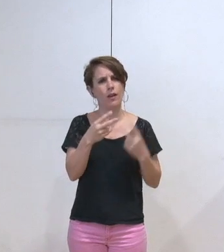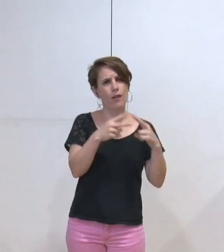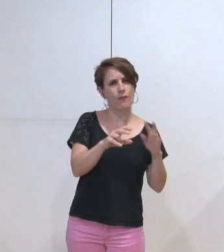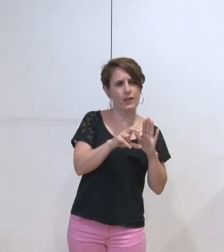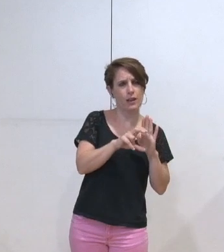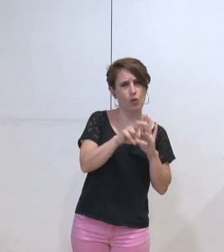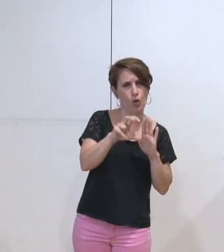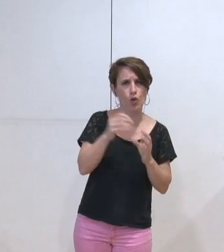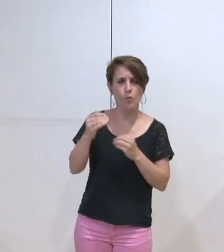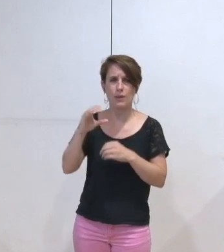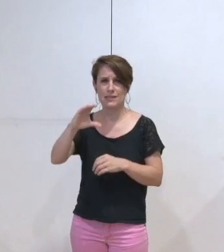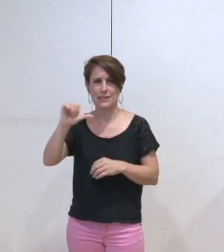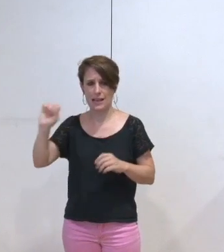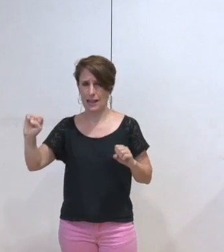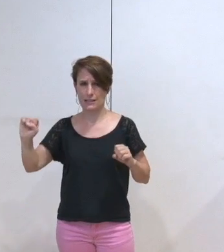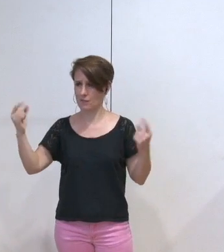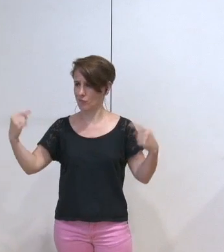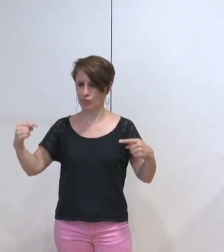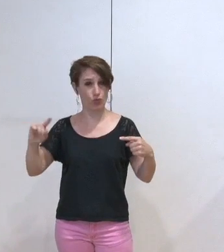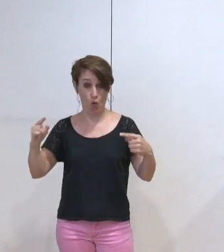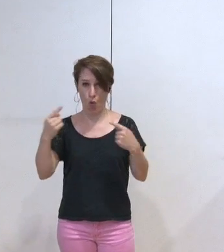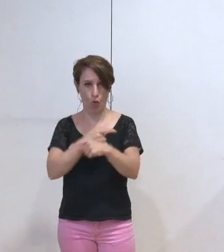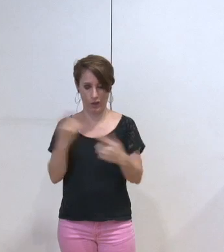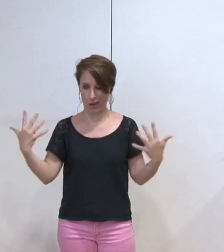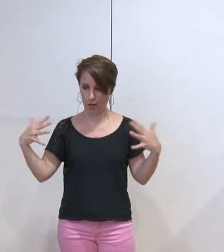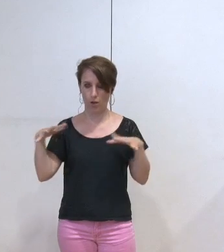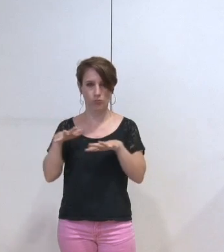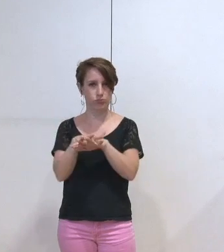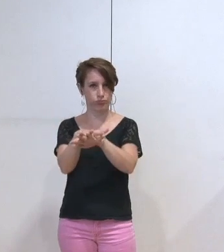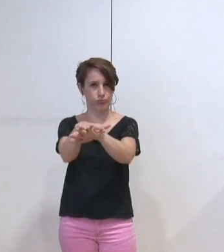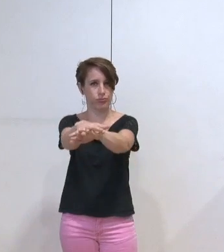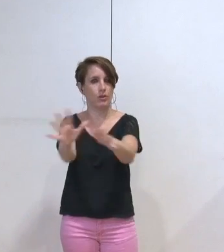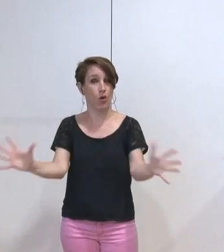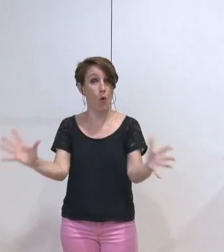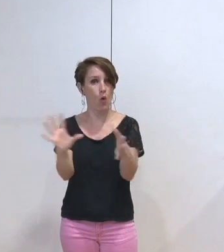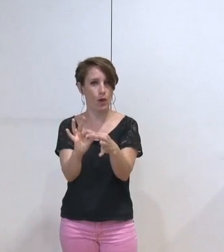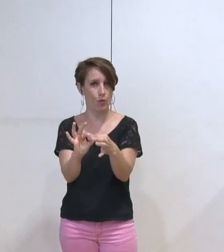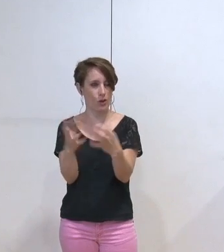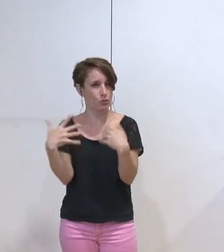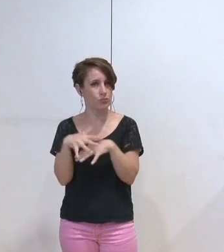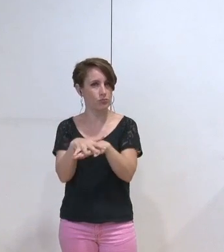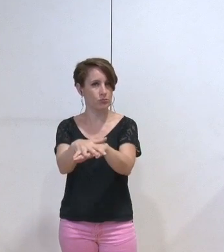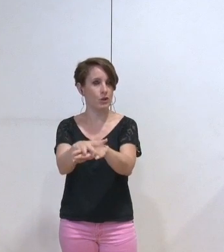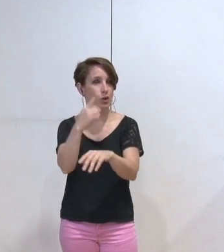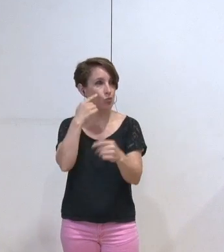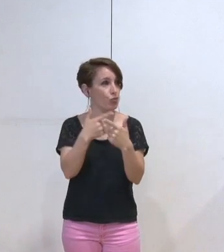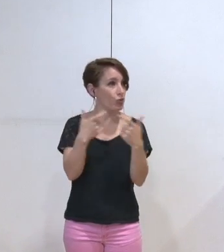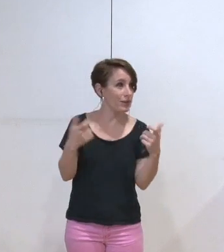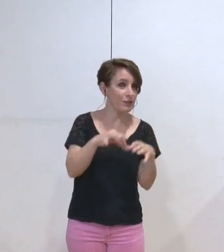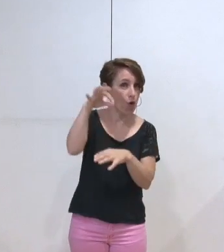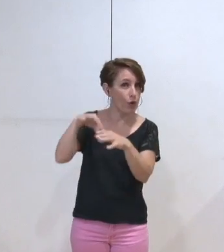CCS mais bien d'une coopération que nous recherchons entre les différents acteurs et y compris entre les différents élus dans chacun dans